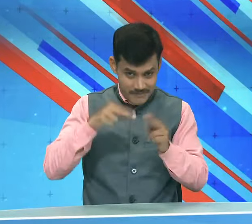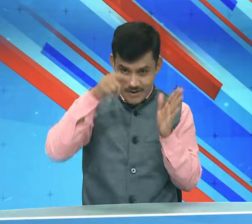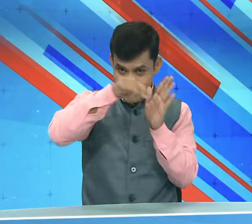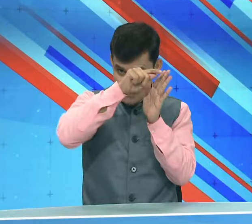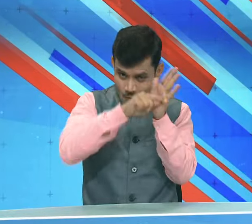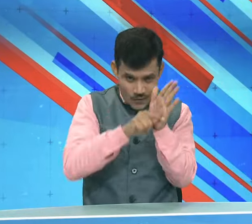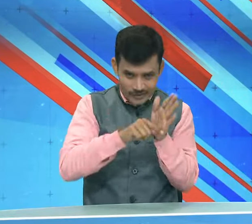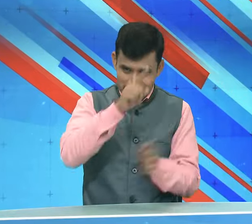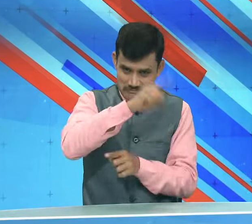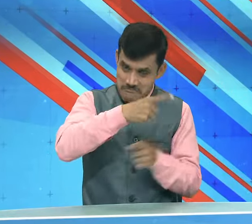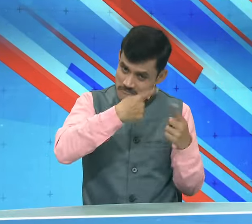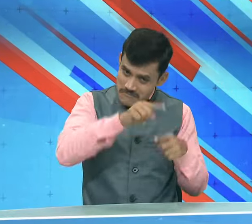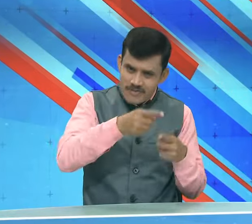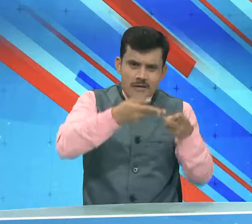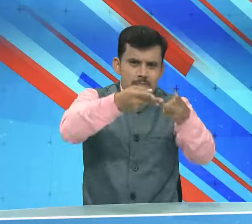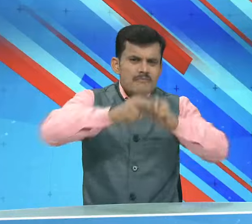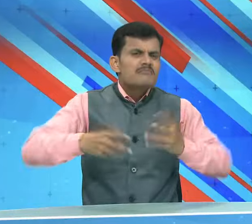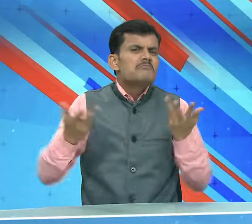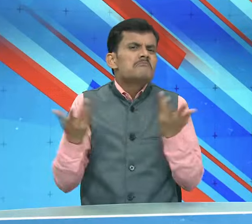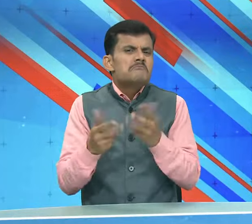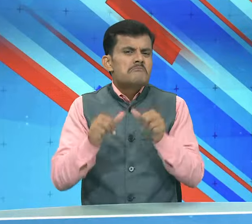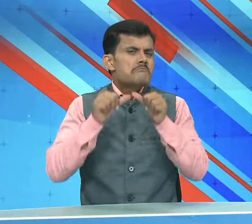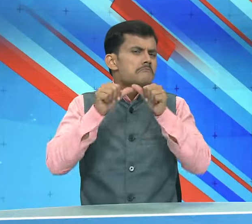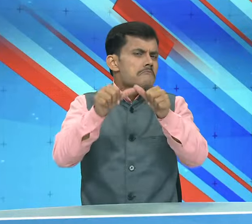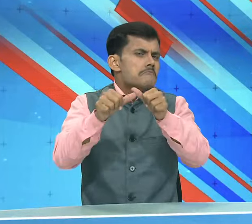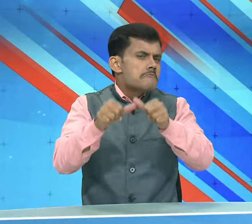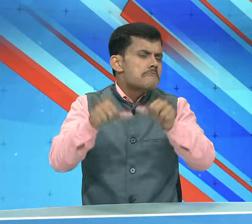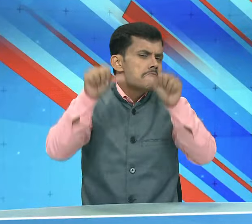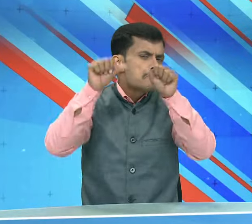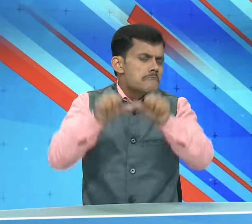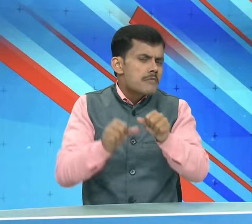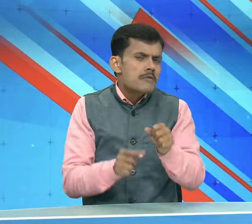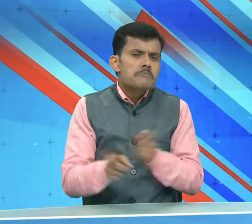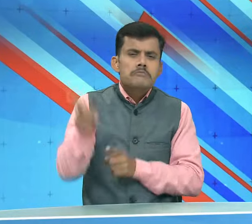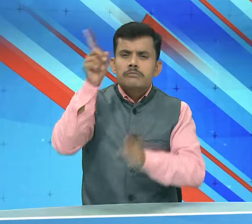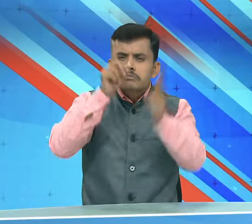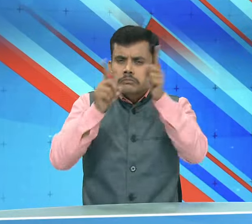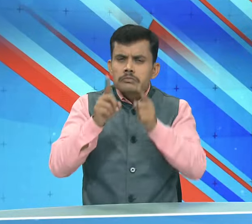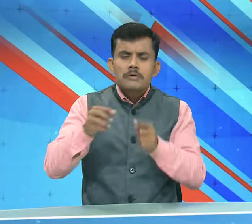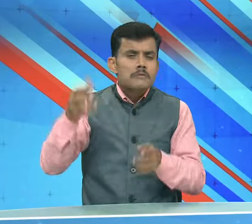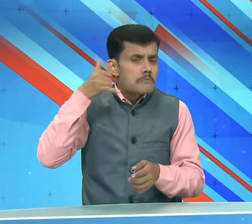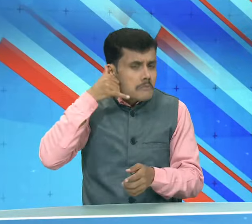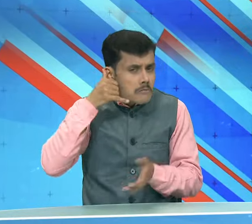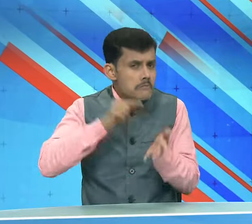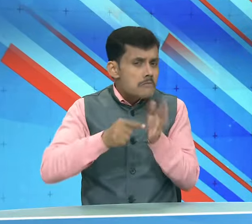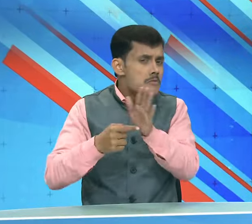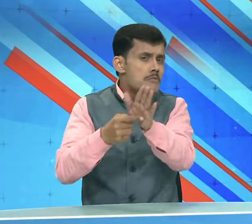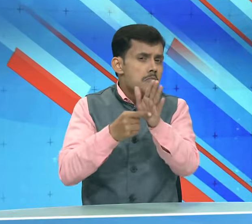वापस क्यों लिया गया, इनका जवाब देने के बदले वही घिसा पिटा टेप रिकॉर्डर